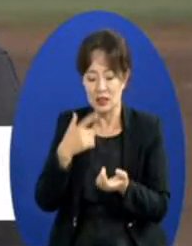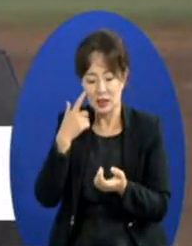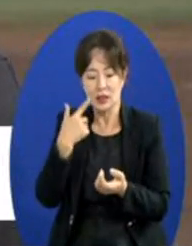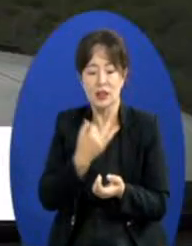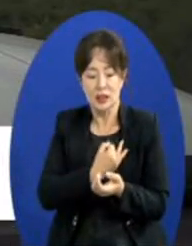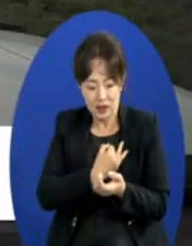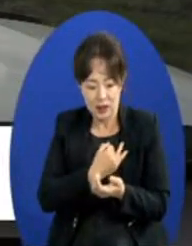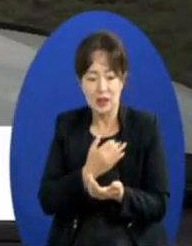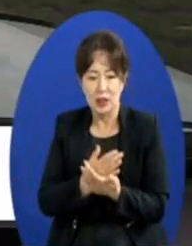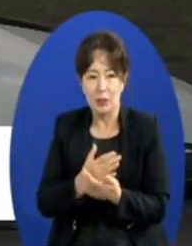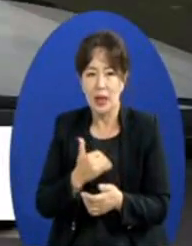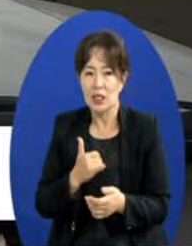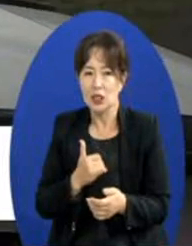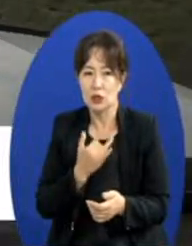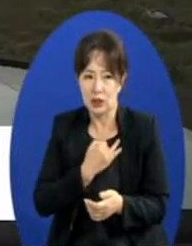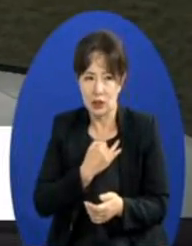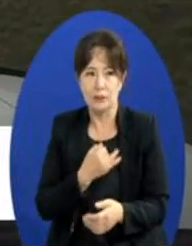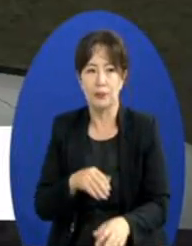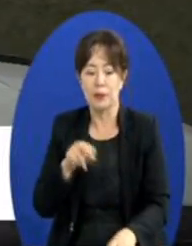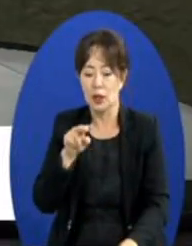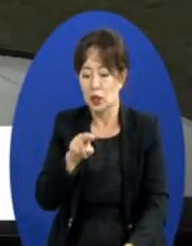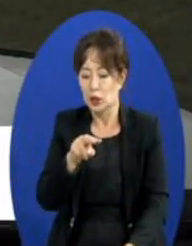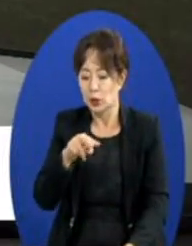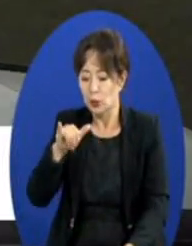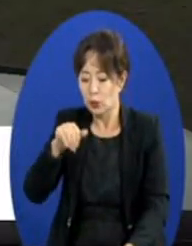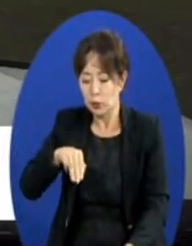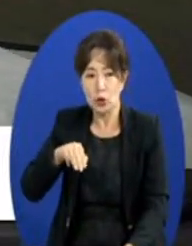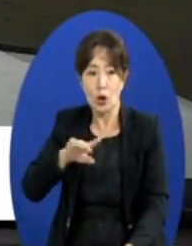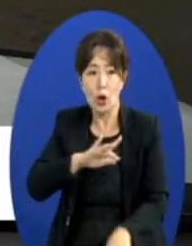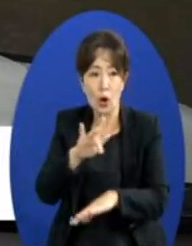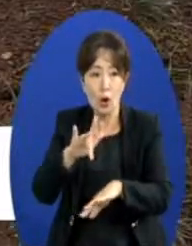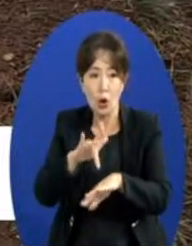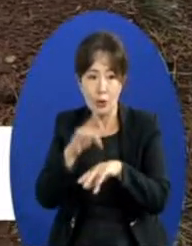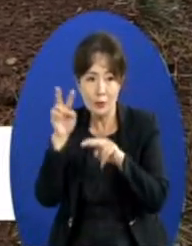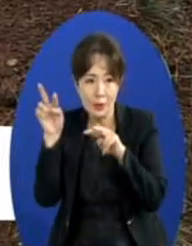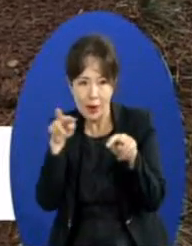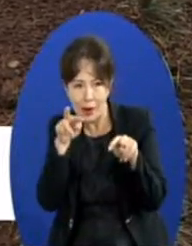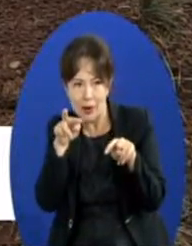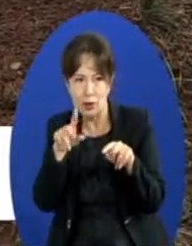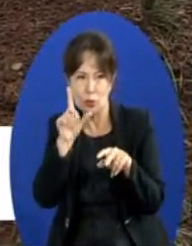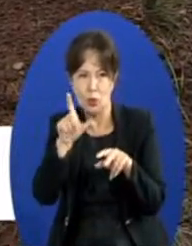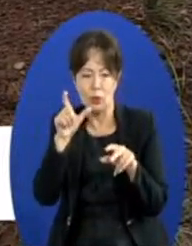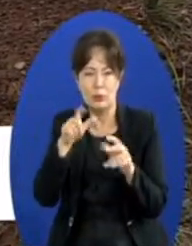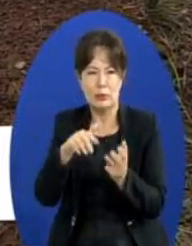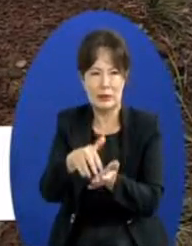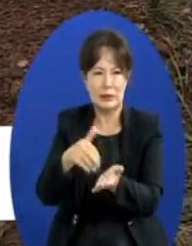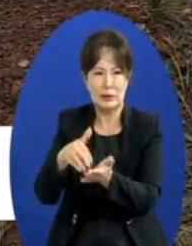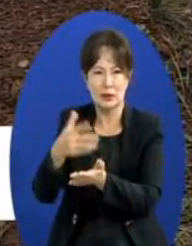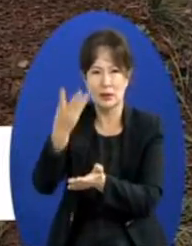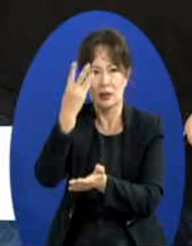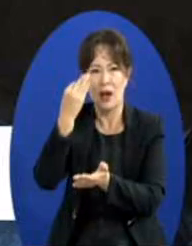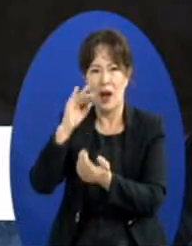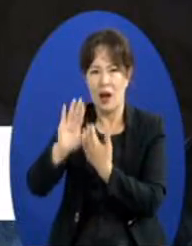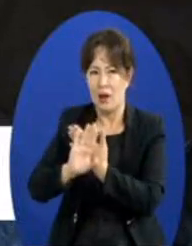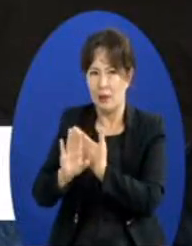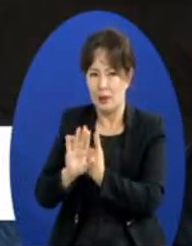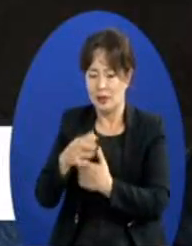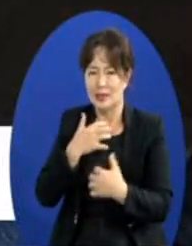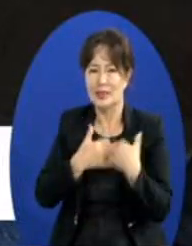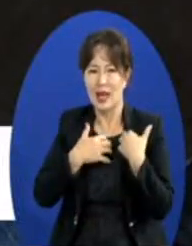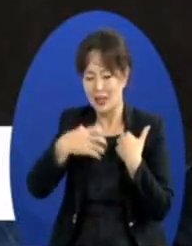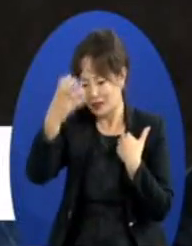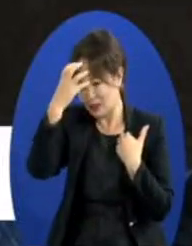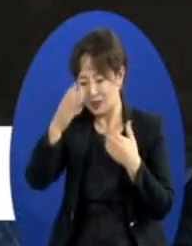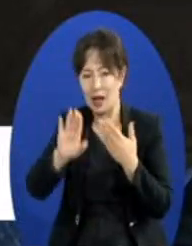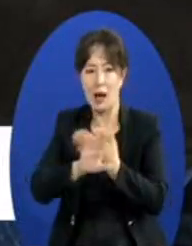ерөөсөө эргэлзэх зүйлгүй ихтэйлтэй байна. Лууд хот олонний анхааралд орсноор буш мунхан тонолчд ухаж түнхэх аюултай болж байгаа тул